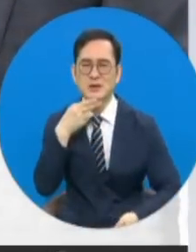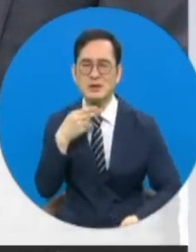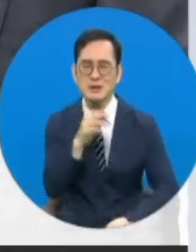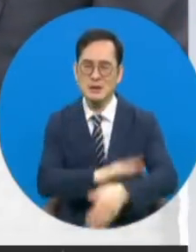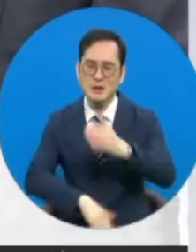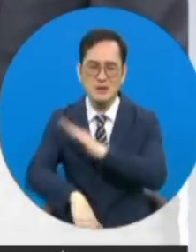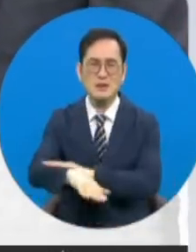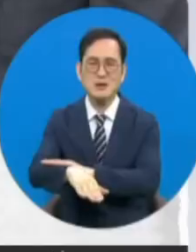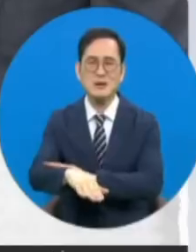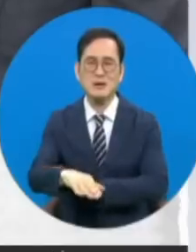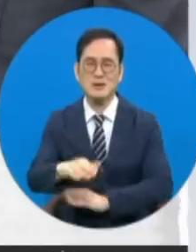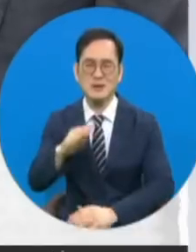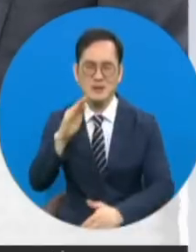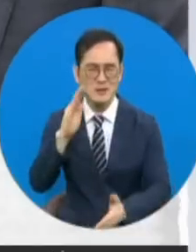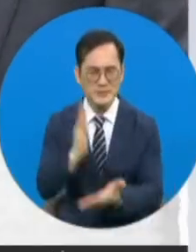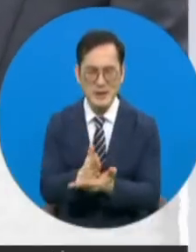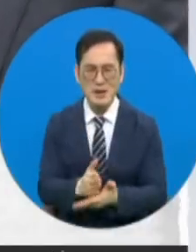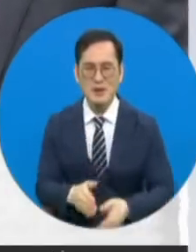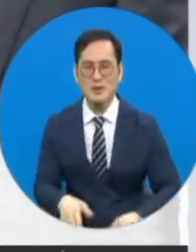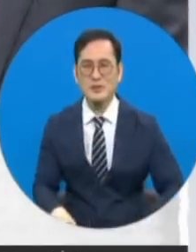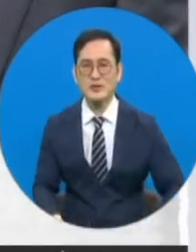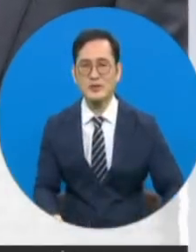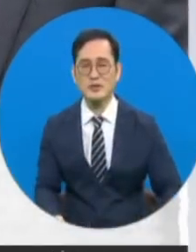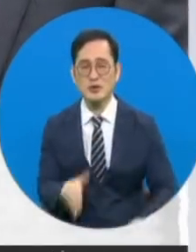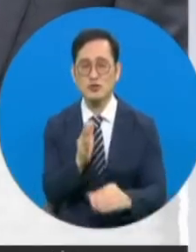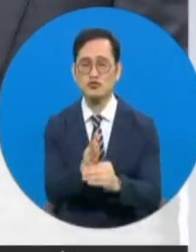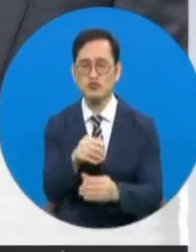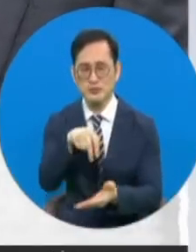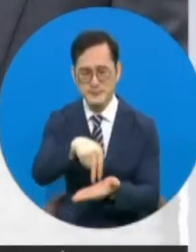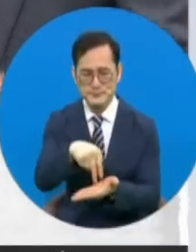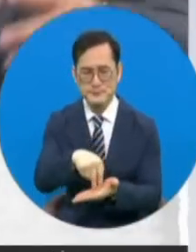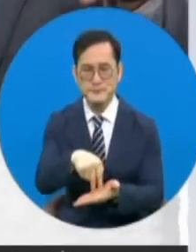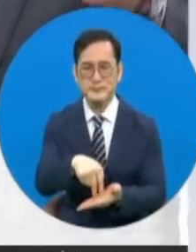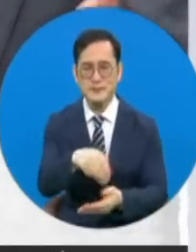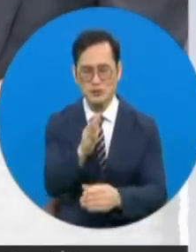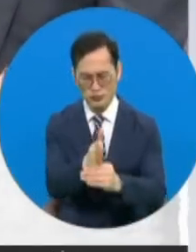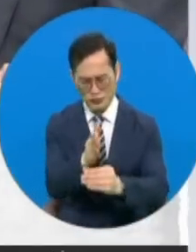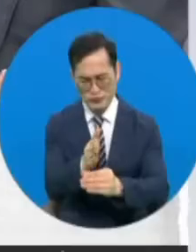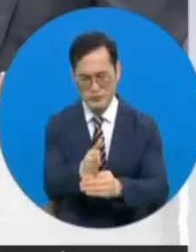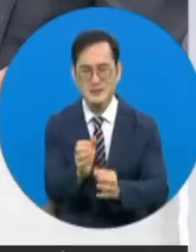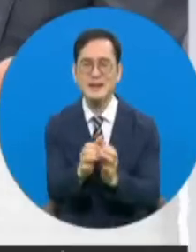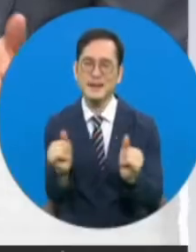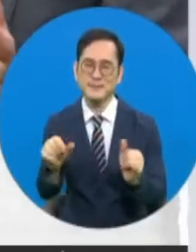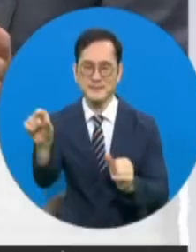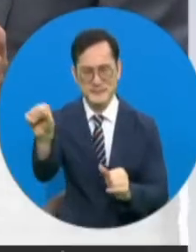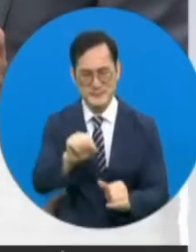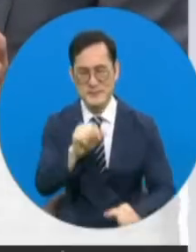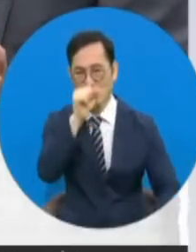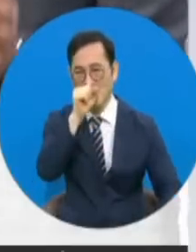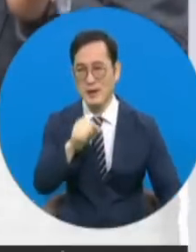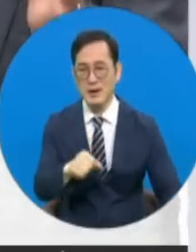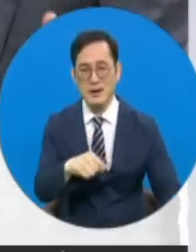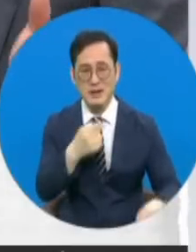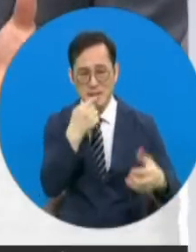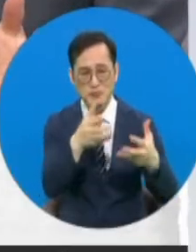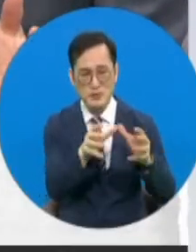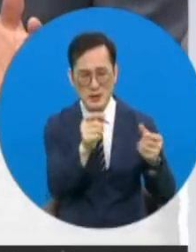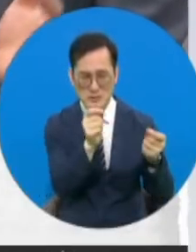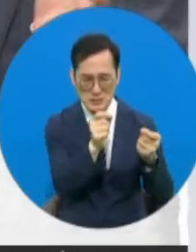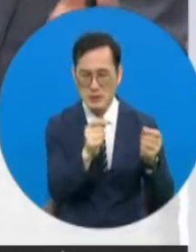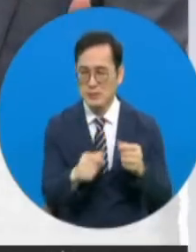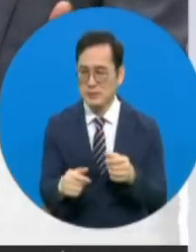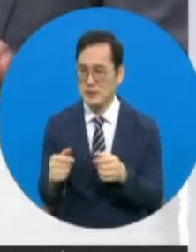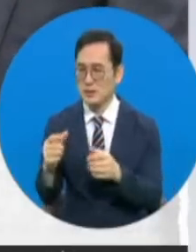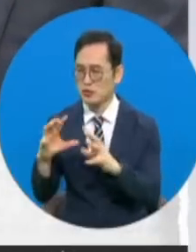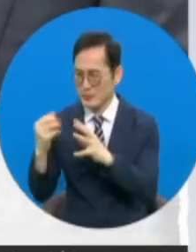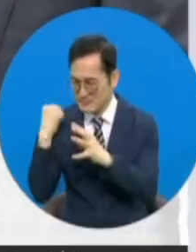비정치인이었으면 좋겠다는 거죠 그러니까 위원장이라 하더라도 예를 들면 민주당과 더 가까운 정치인 예컨대